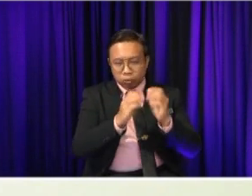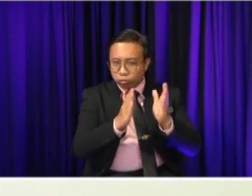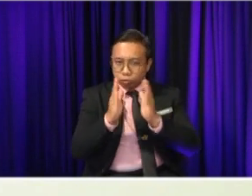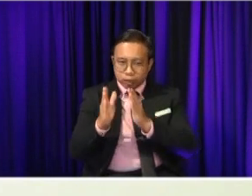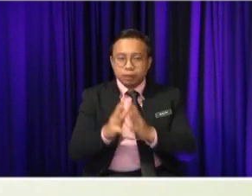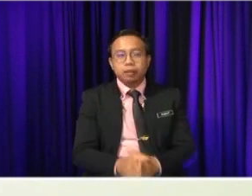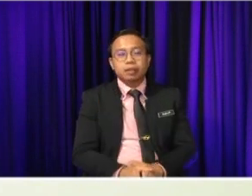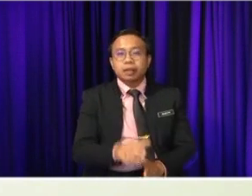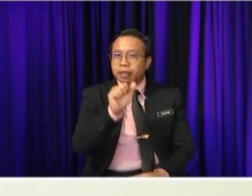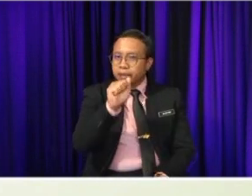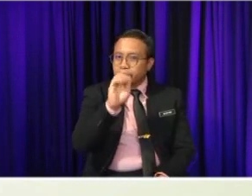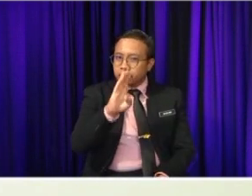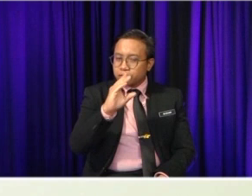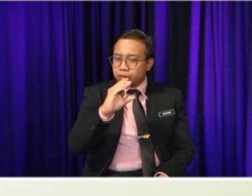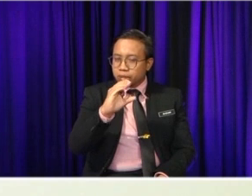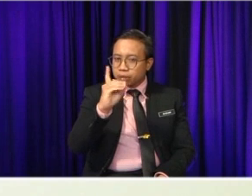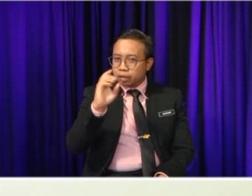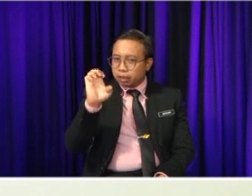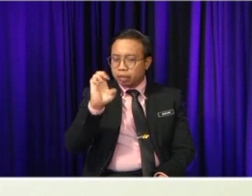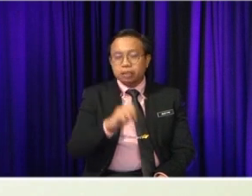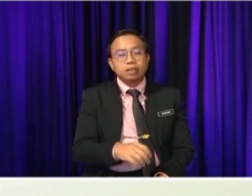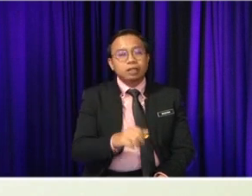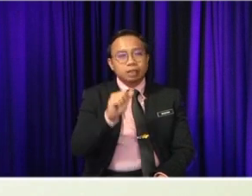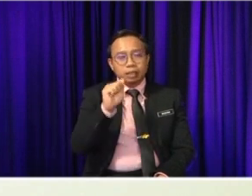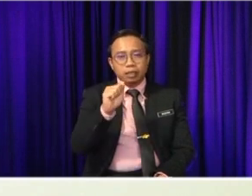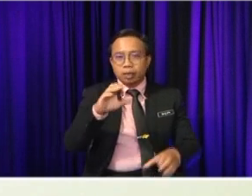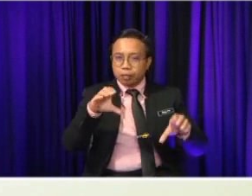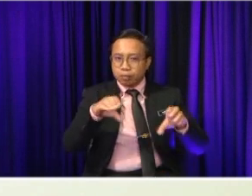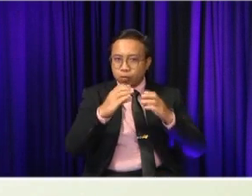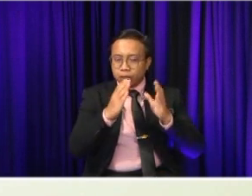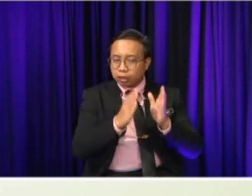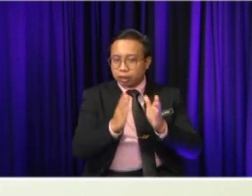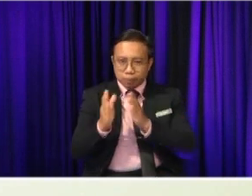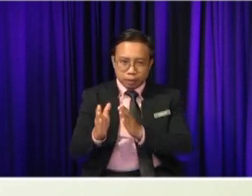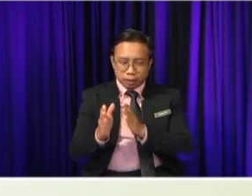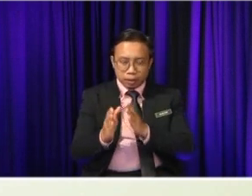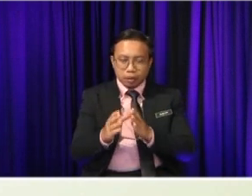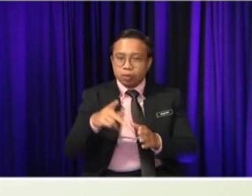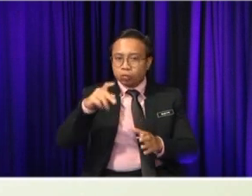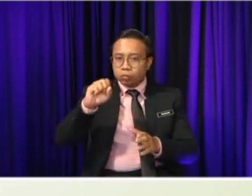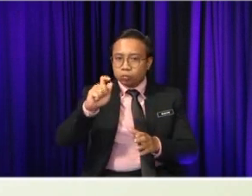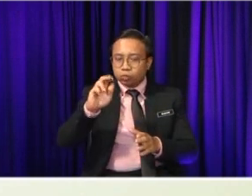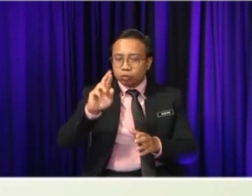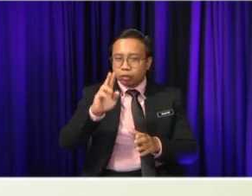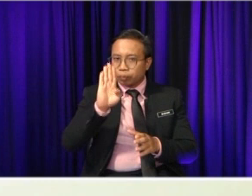jadi abcde membuat tetapan size poster